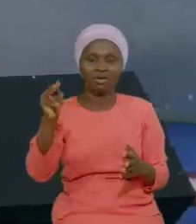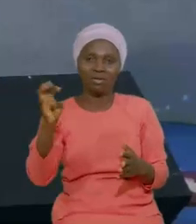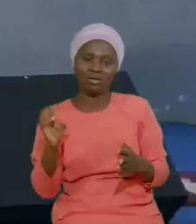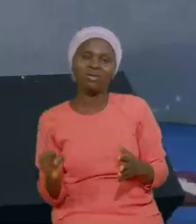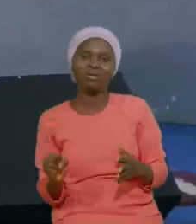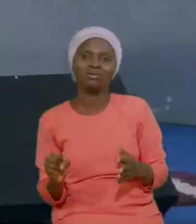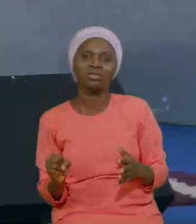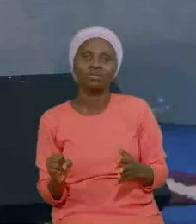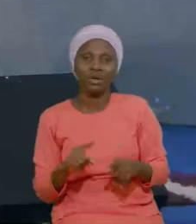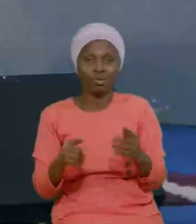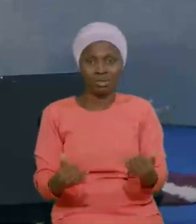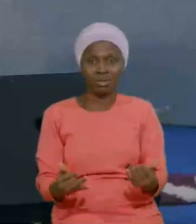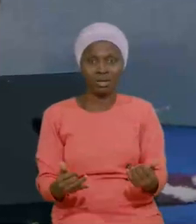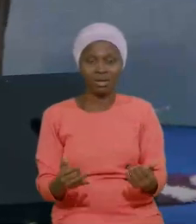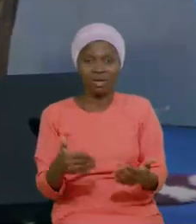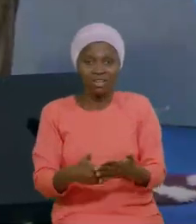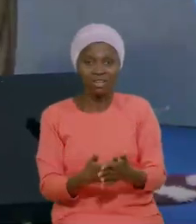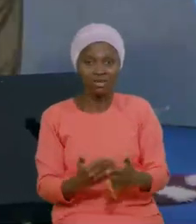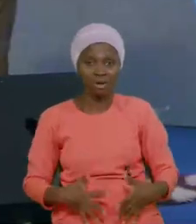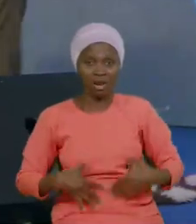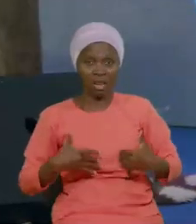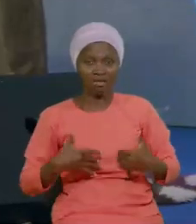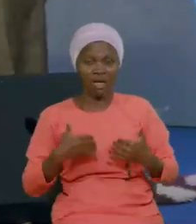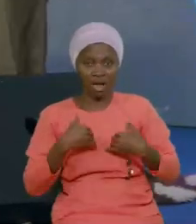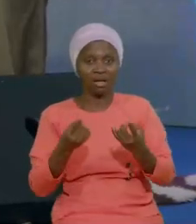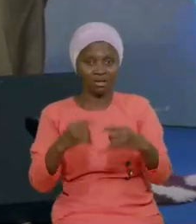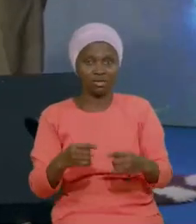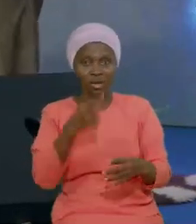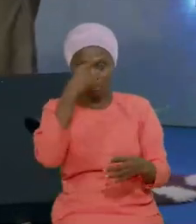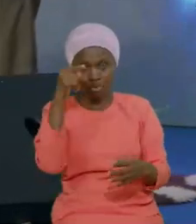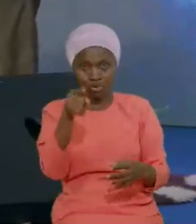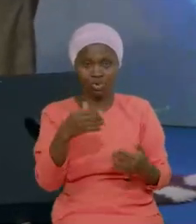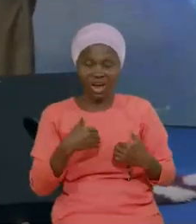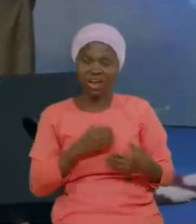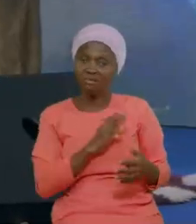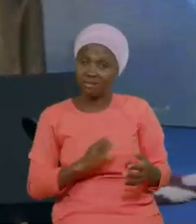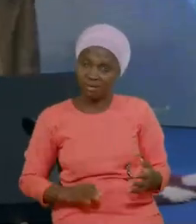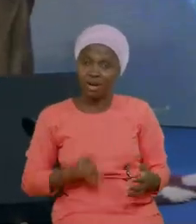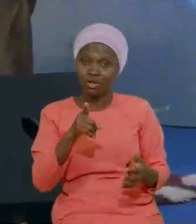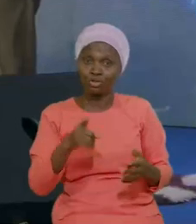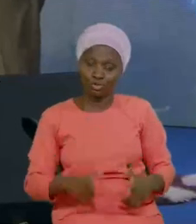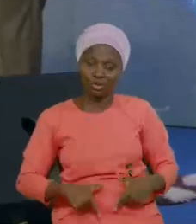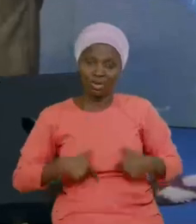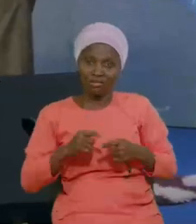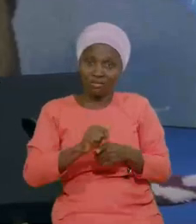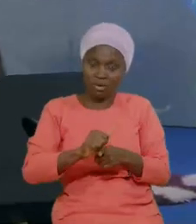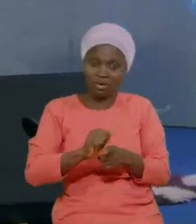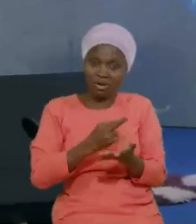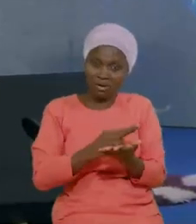a new life has come because you have Christ, you live righteously.